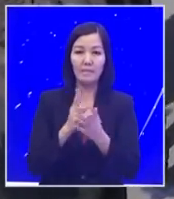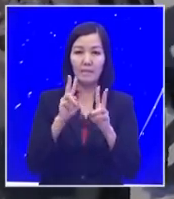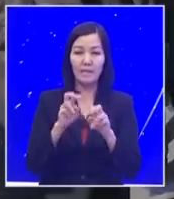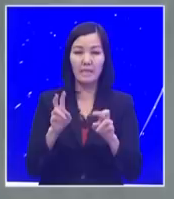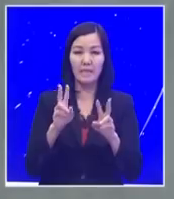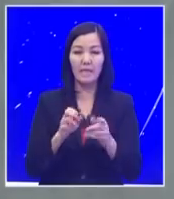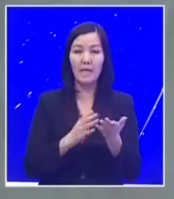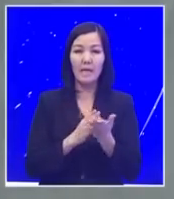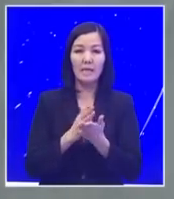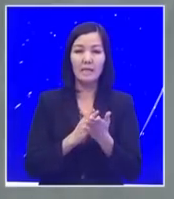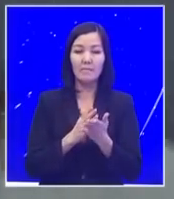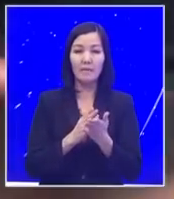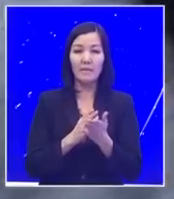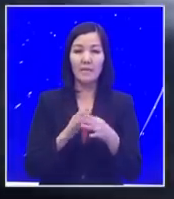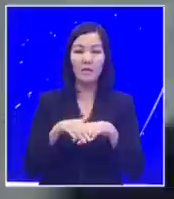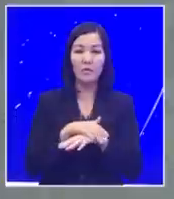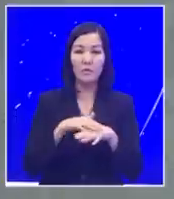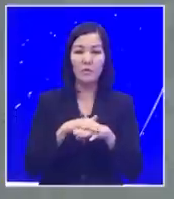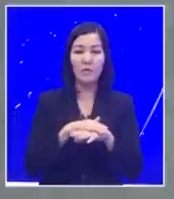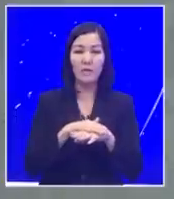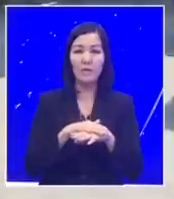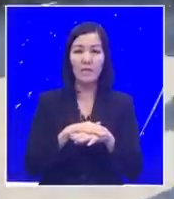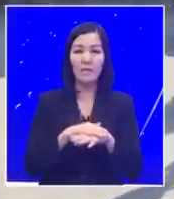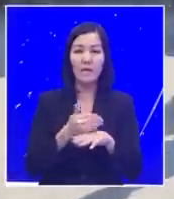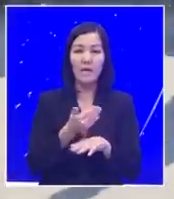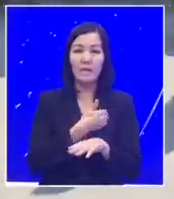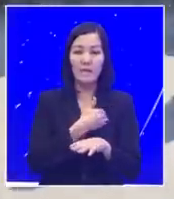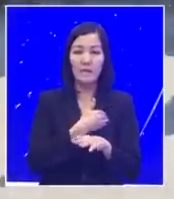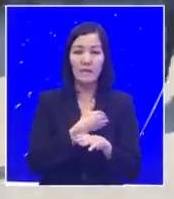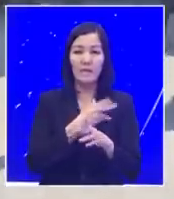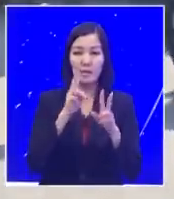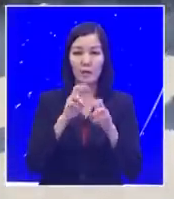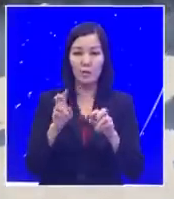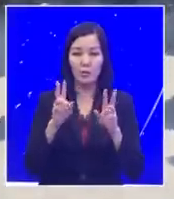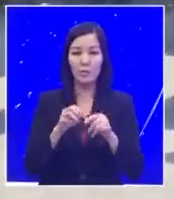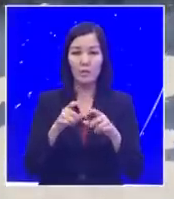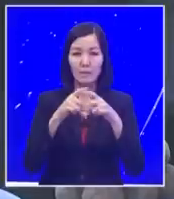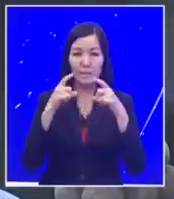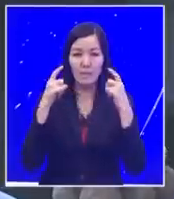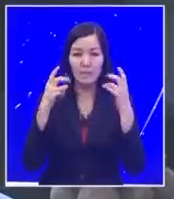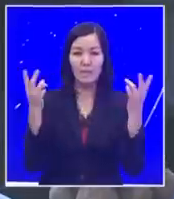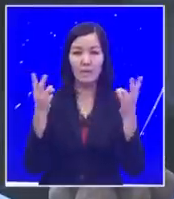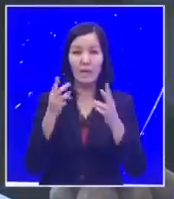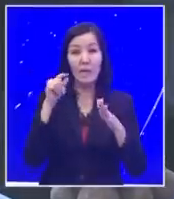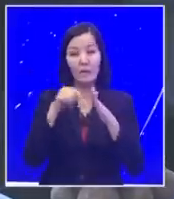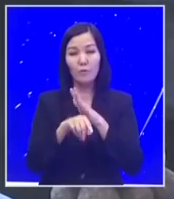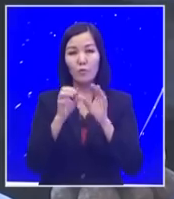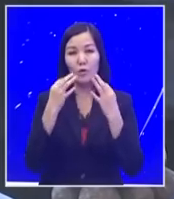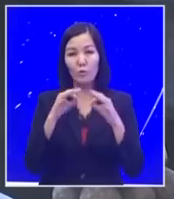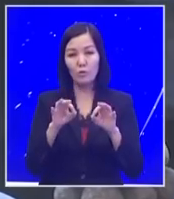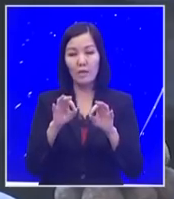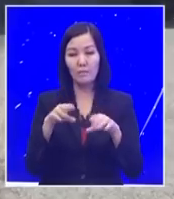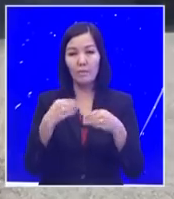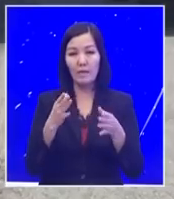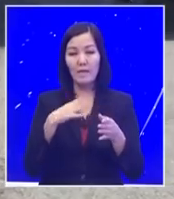Қызметкерлер саудагерлермен тұрғындардың дене қызуын өлшейді. Арнайы сауалнамадан өтіп, медициналық маска болса ғана кіруге рұқсат береді. Ал